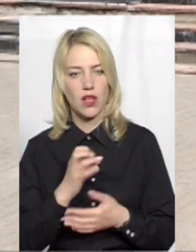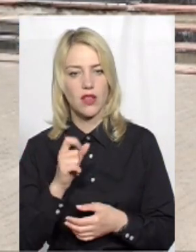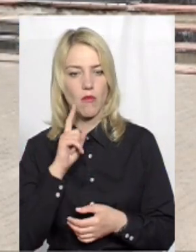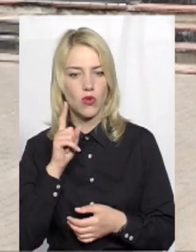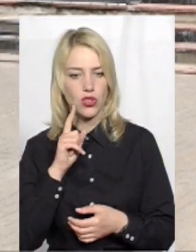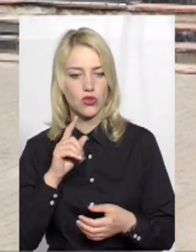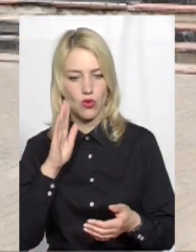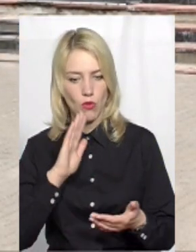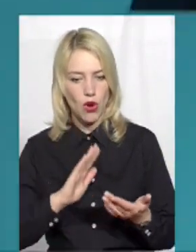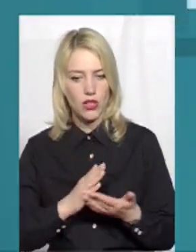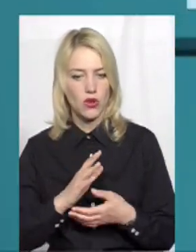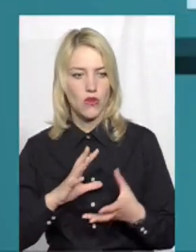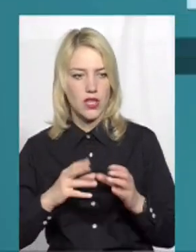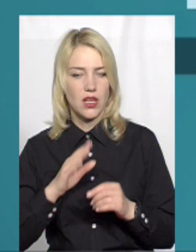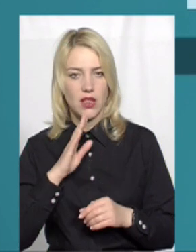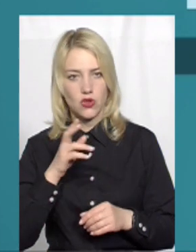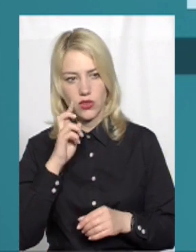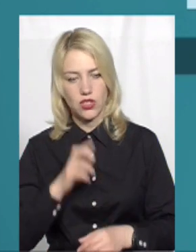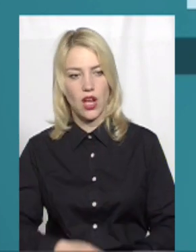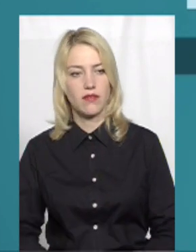політику взагалі нашої держави.